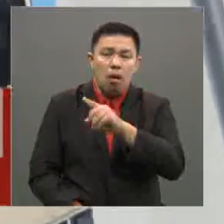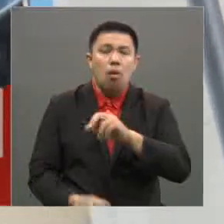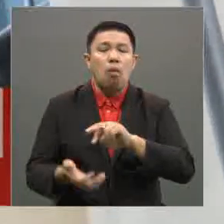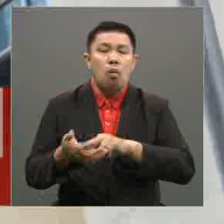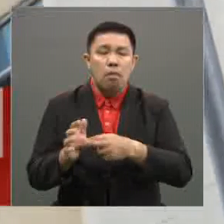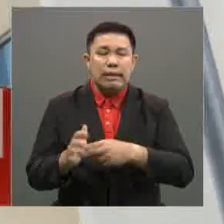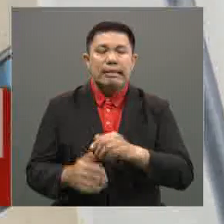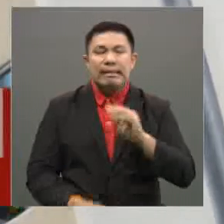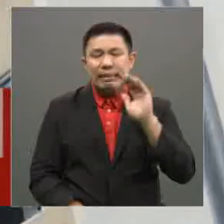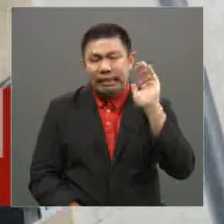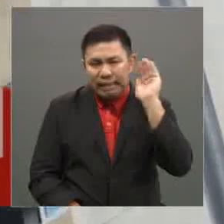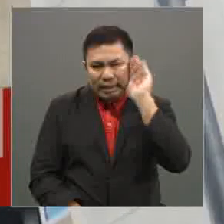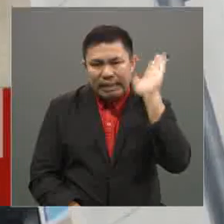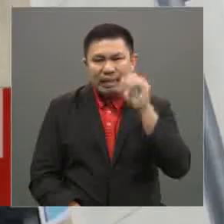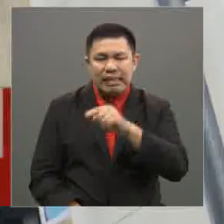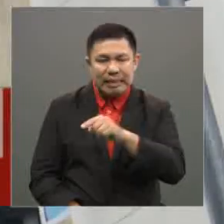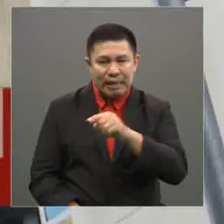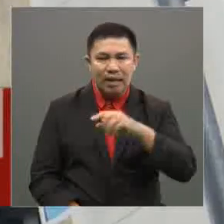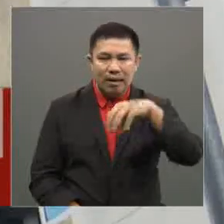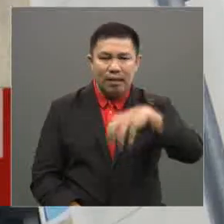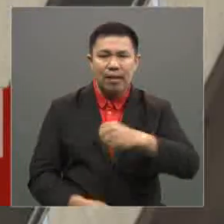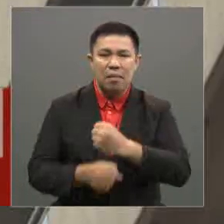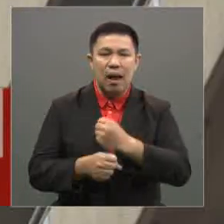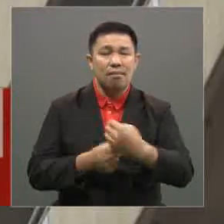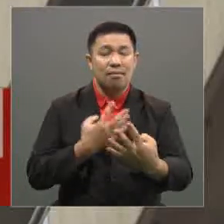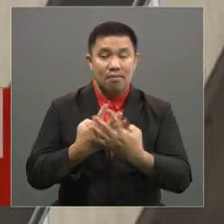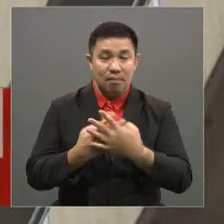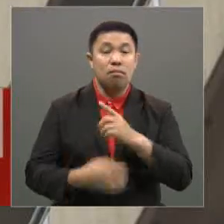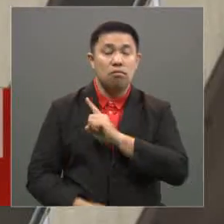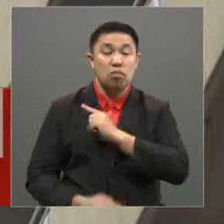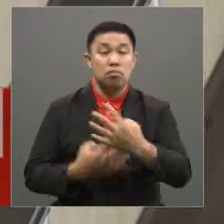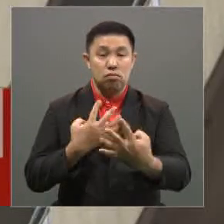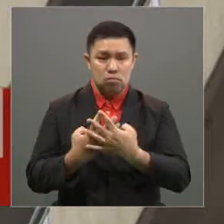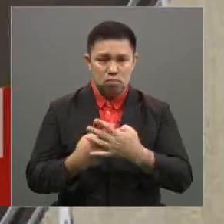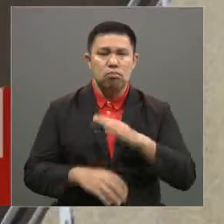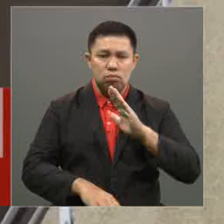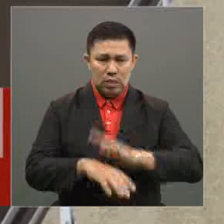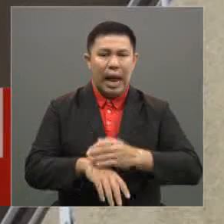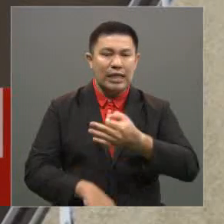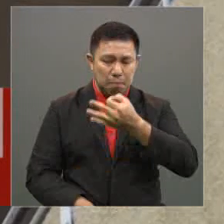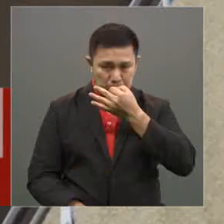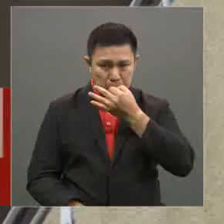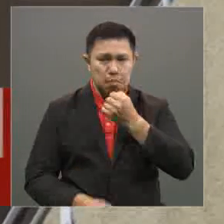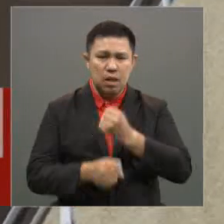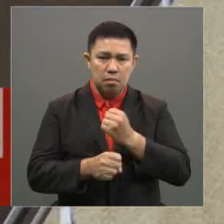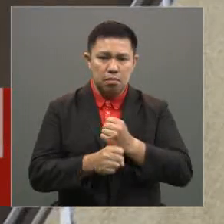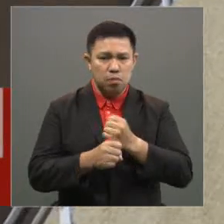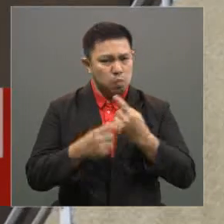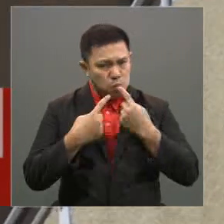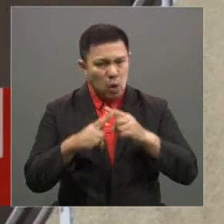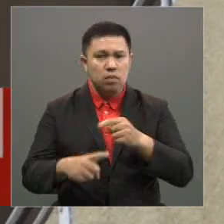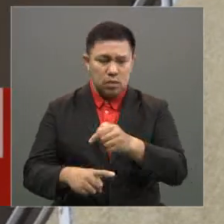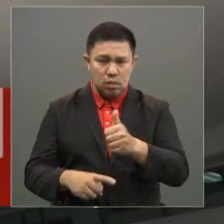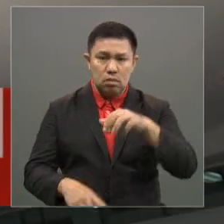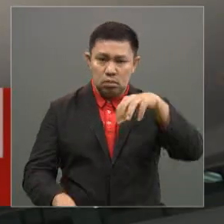ทอนความน่าเชื่อถือของหน่วยงานราชทัณฑ์ยืนยันว่ากรมราชทัณฑ์มีวิชาชีพและตอบคำถามมาเสมอซึ่งองค์ก